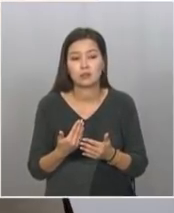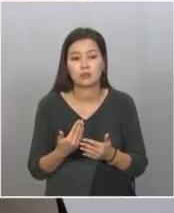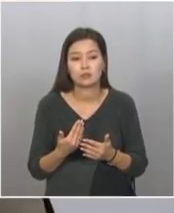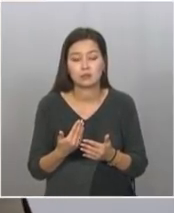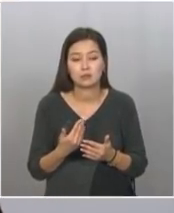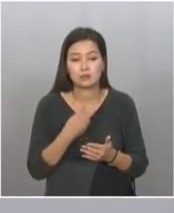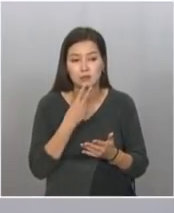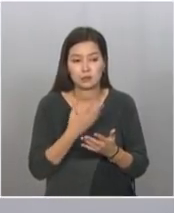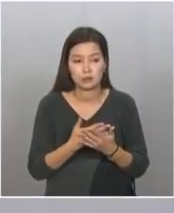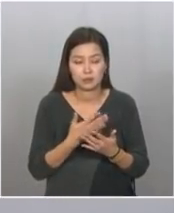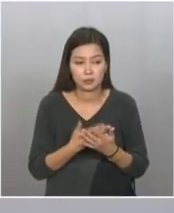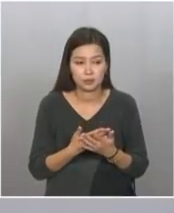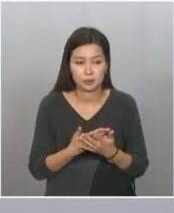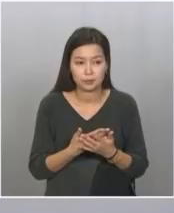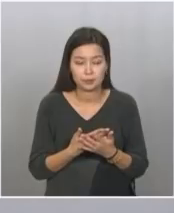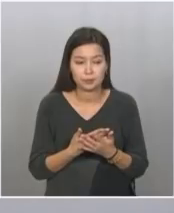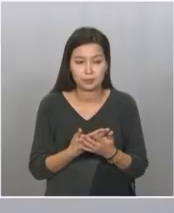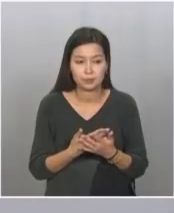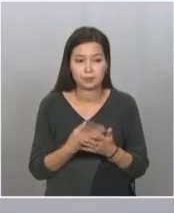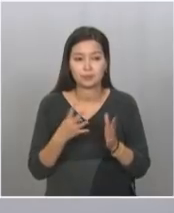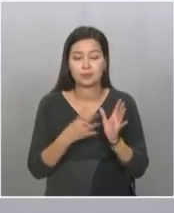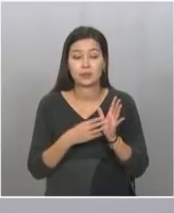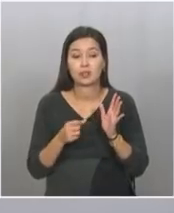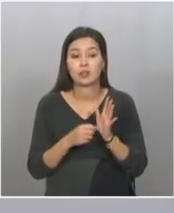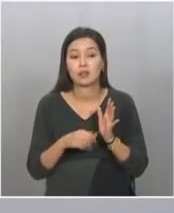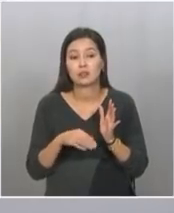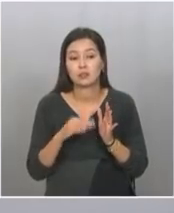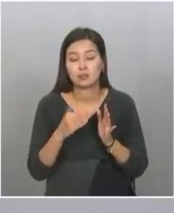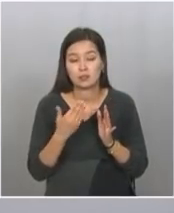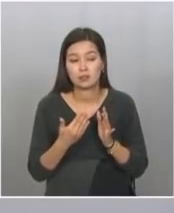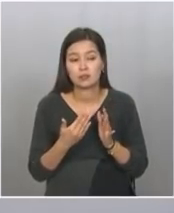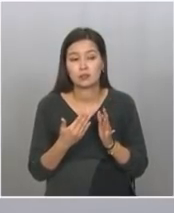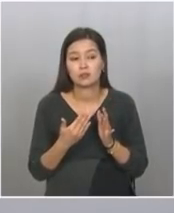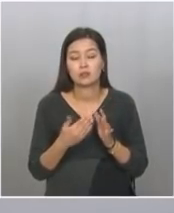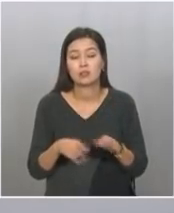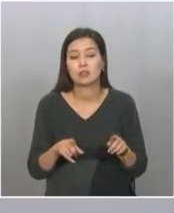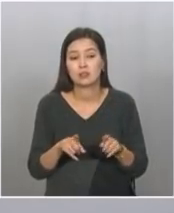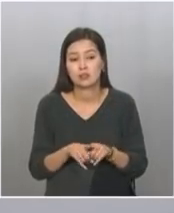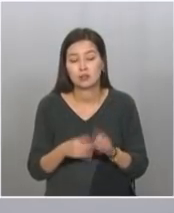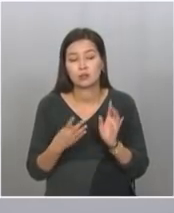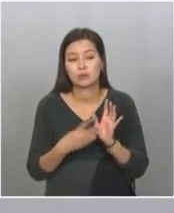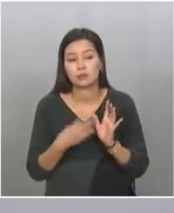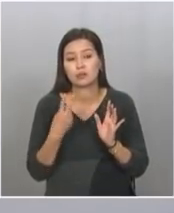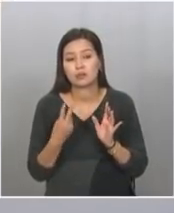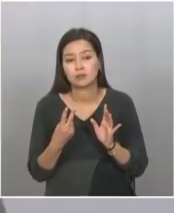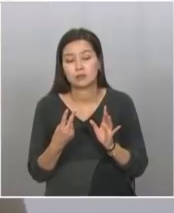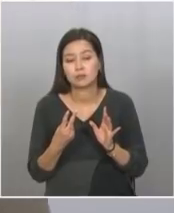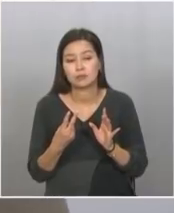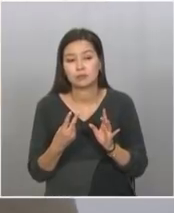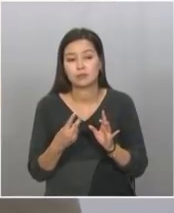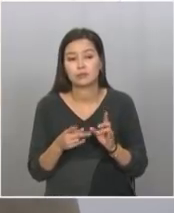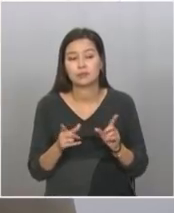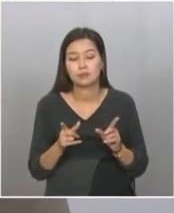болса, шелпектің мысалы 9-дан 6 бөлігінен айталық біз дәл сондай 9-дан 2-ін жеп қойдық